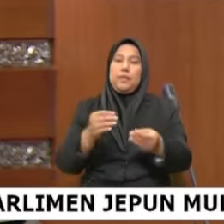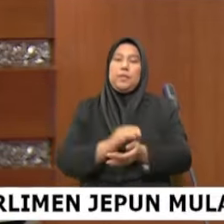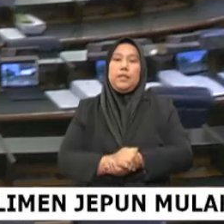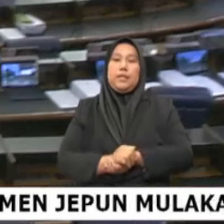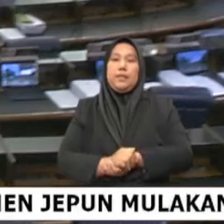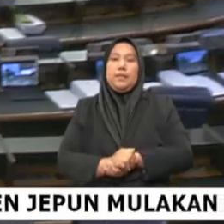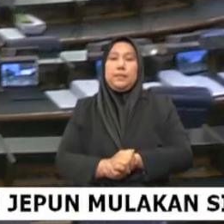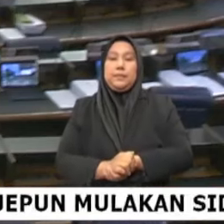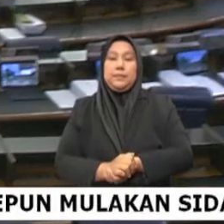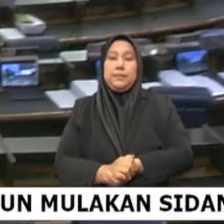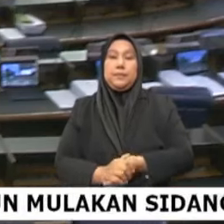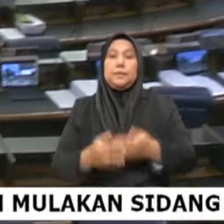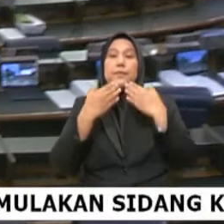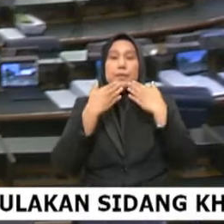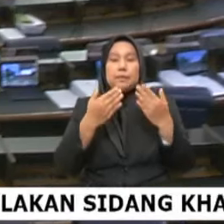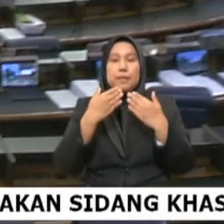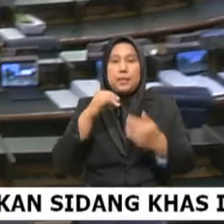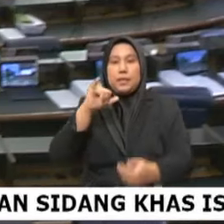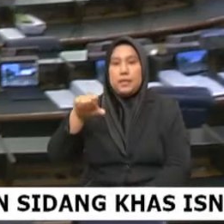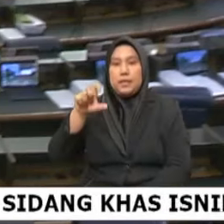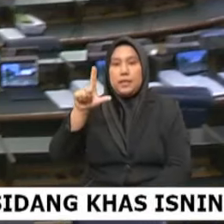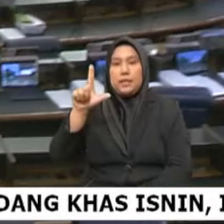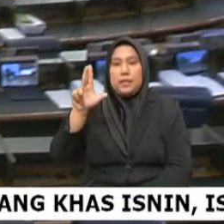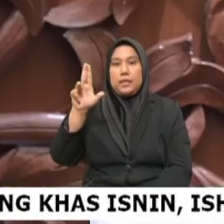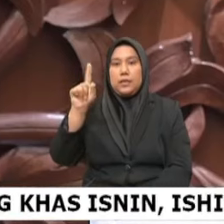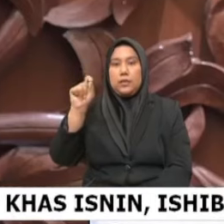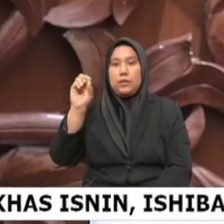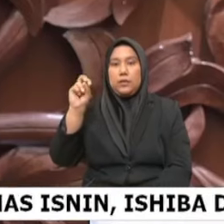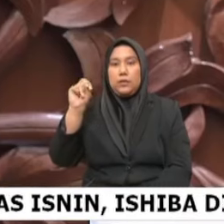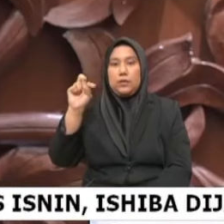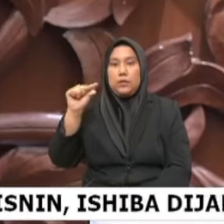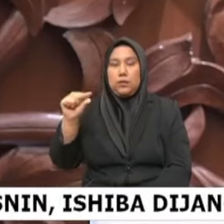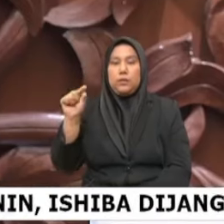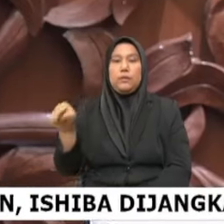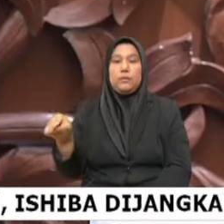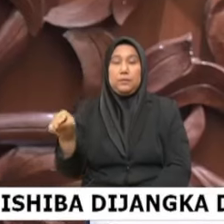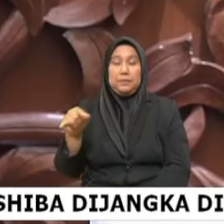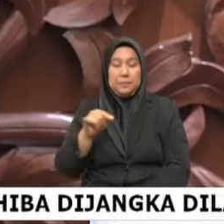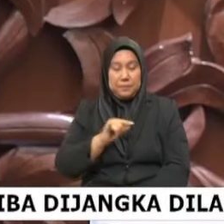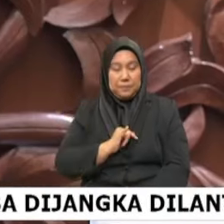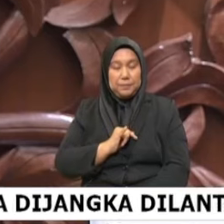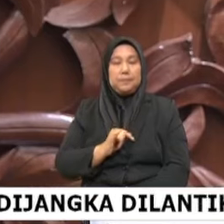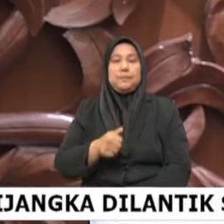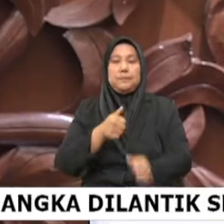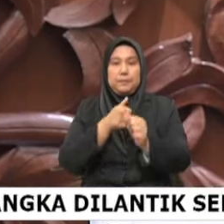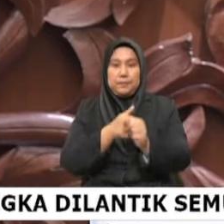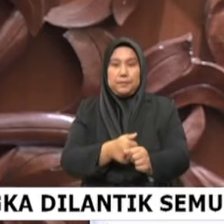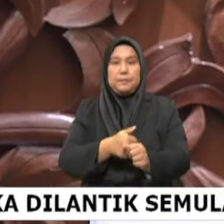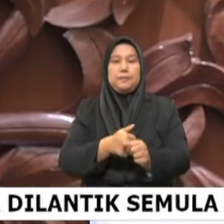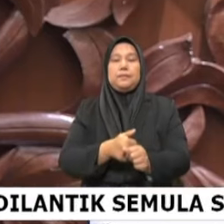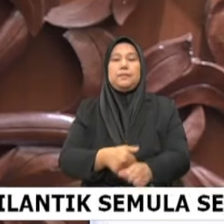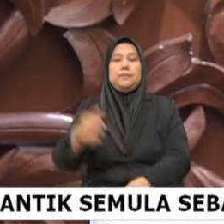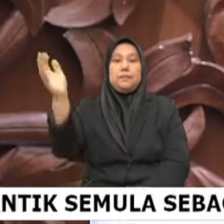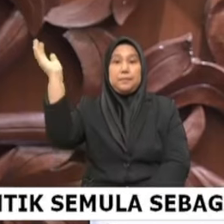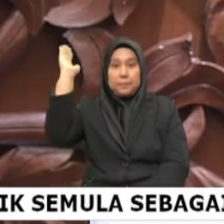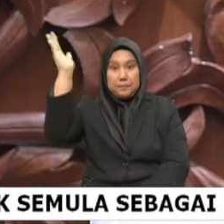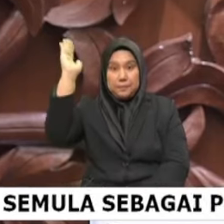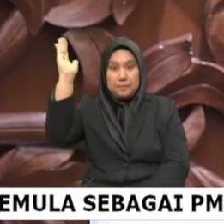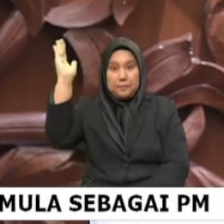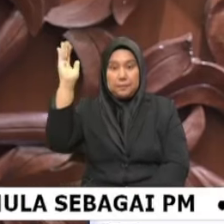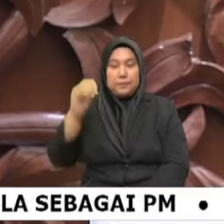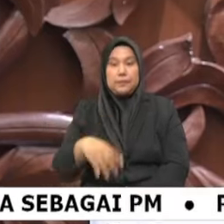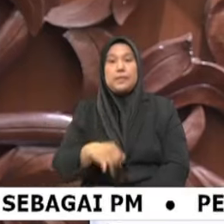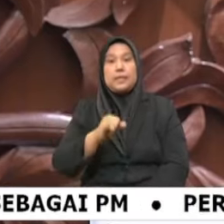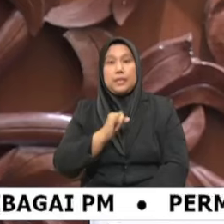Baik, terima kasih Jultung. Saya ikuti perdebatan yang berlaku, perbahasan di kamar saya. Jadi saya ada